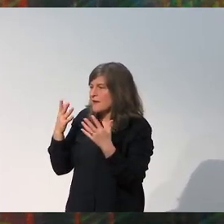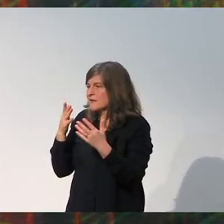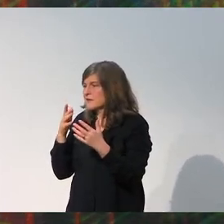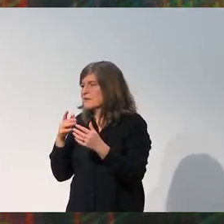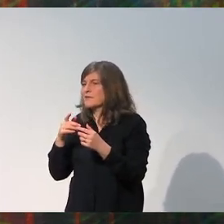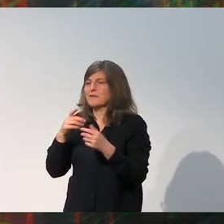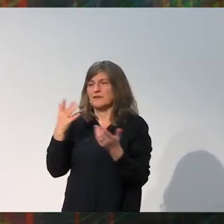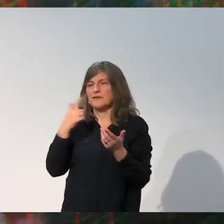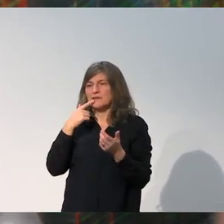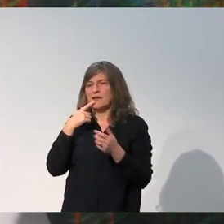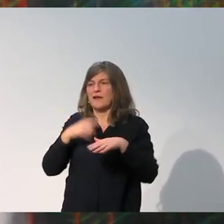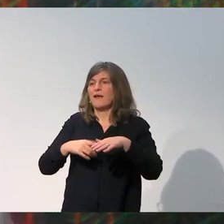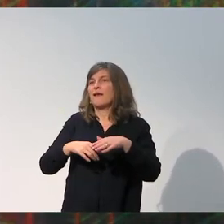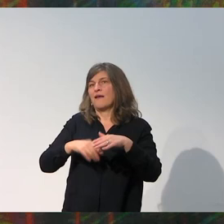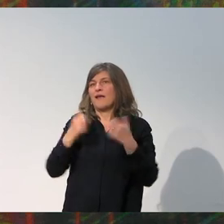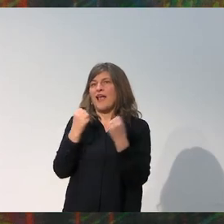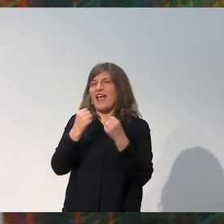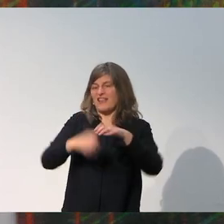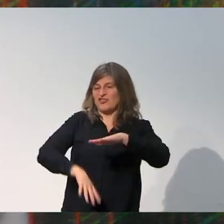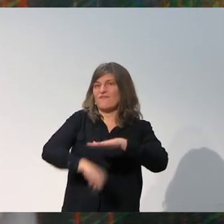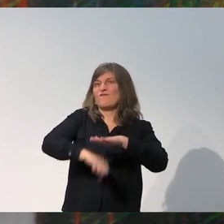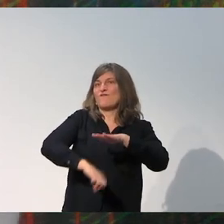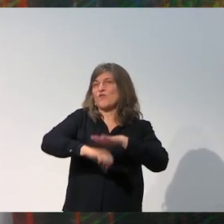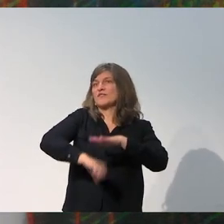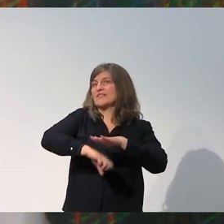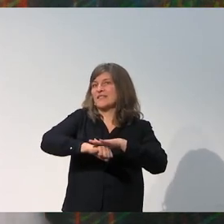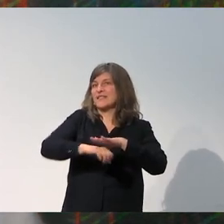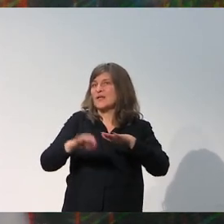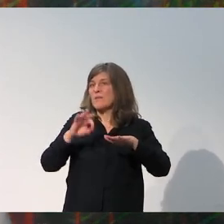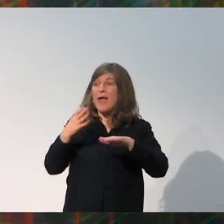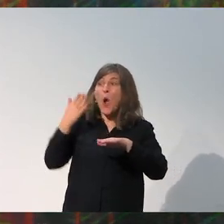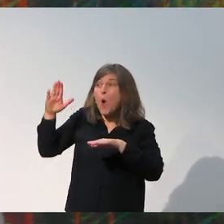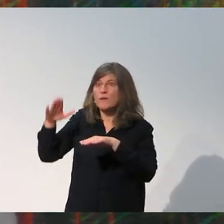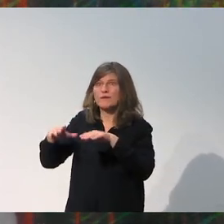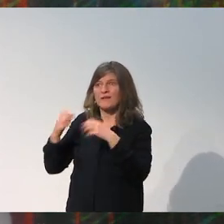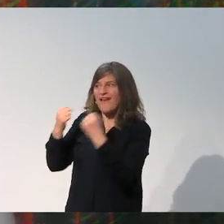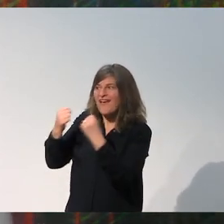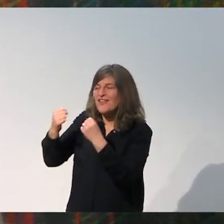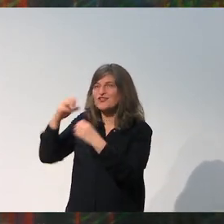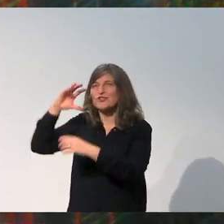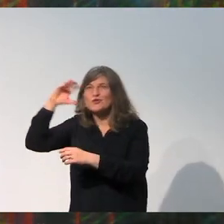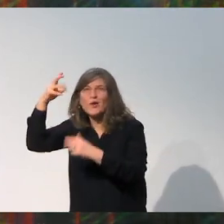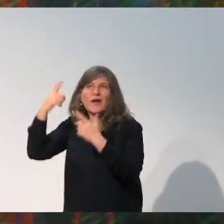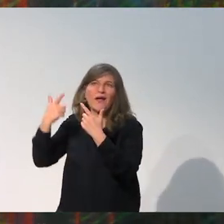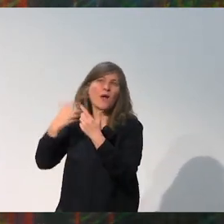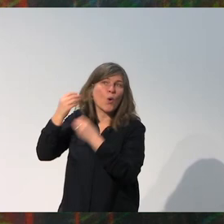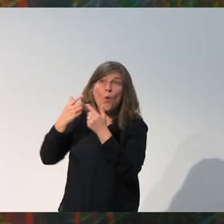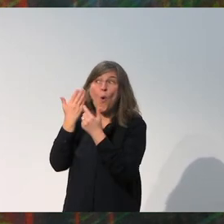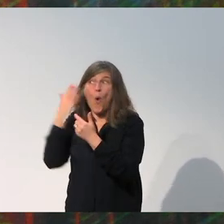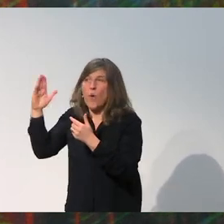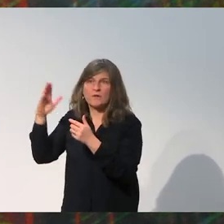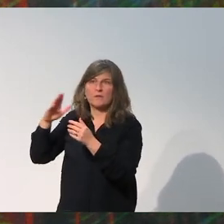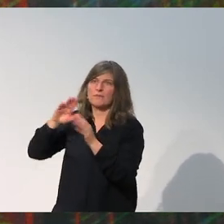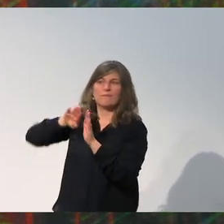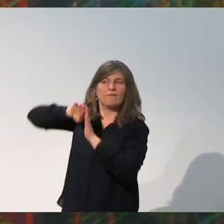les énergies fossiles, comme si on avait complètement oublié toutes les autres énergies, comme l'énergie solaire de Mouchot.